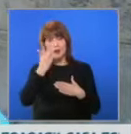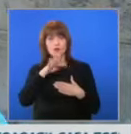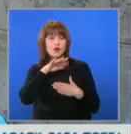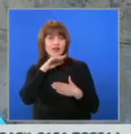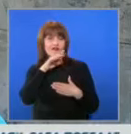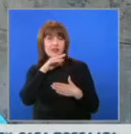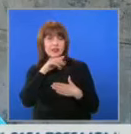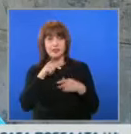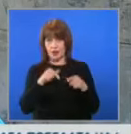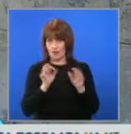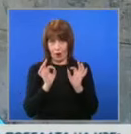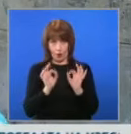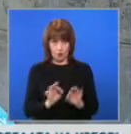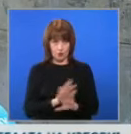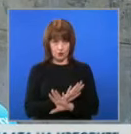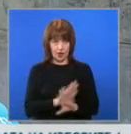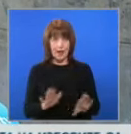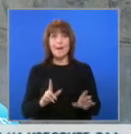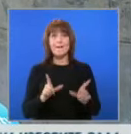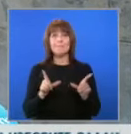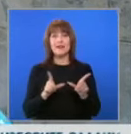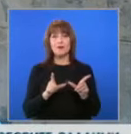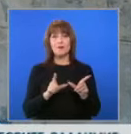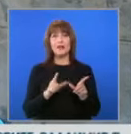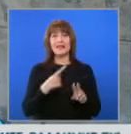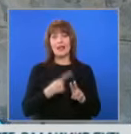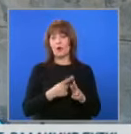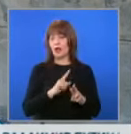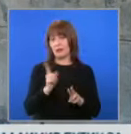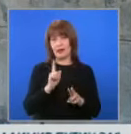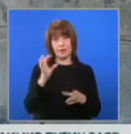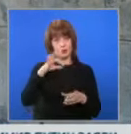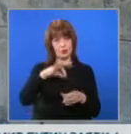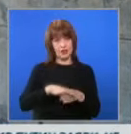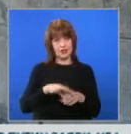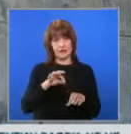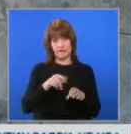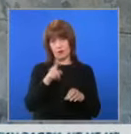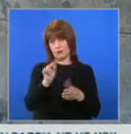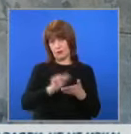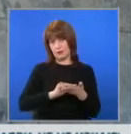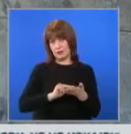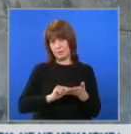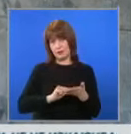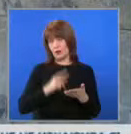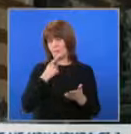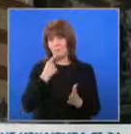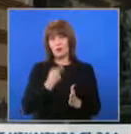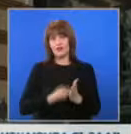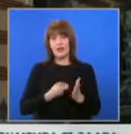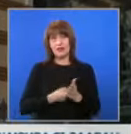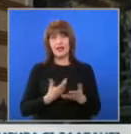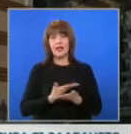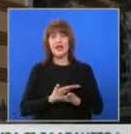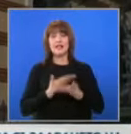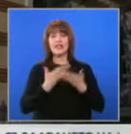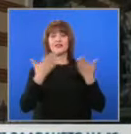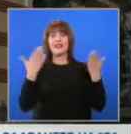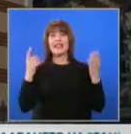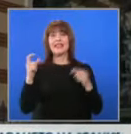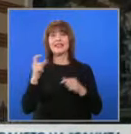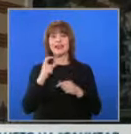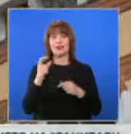да кажа. Кое? Че митрополит Николай няма да участва в избора. Той го заяви писменно и го потвърди в Светия Синод. Митрополит